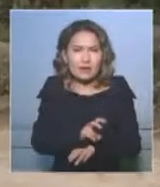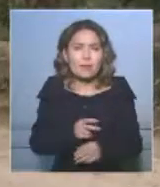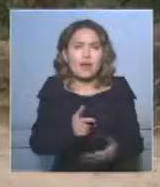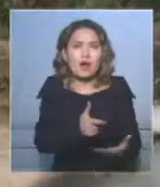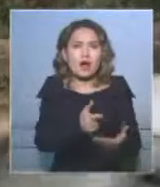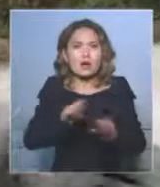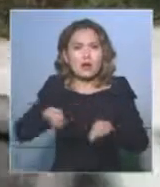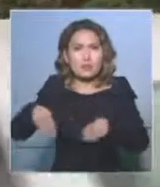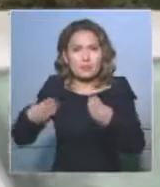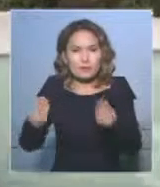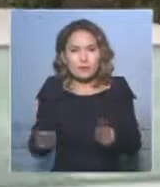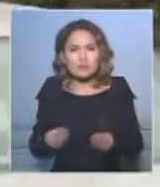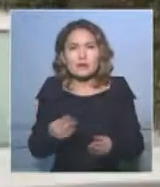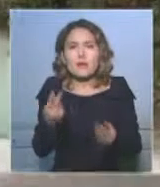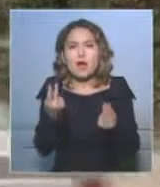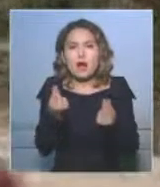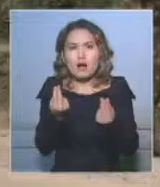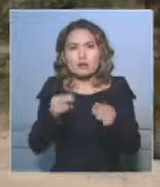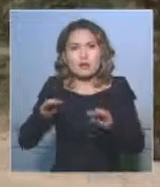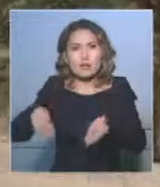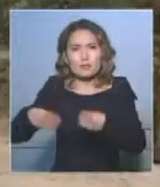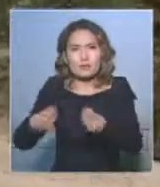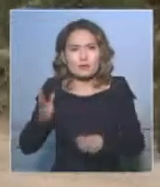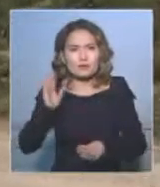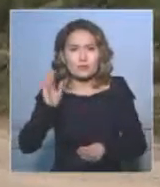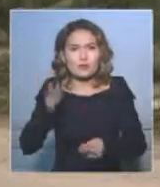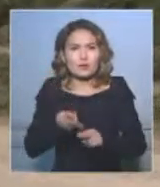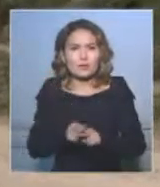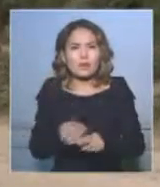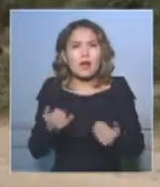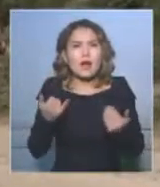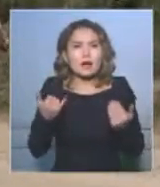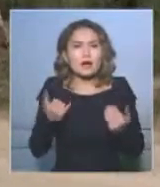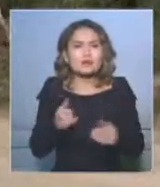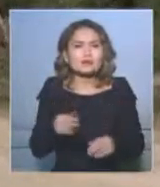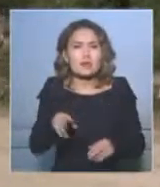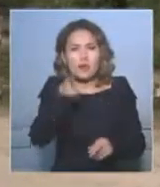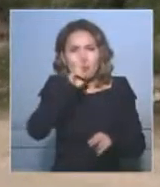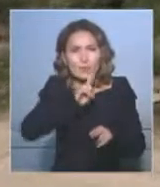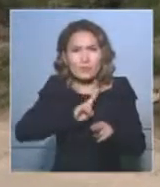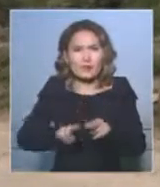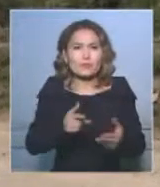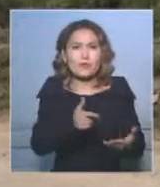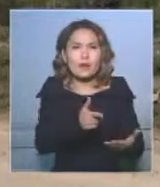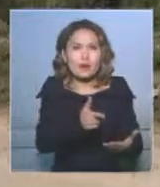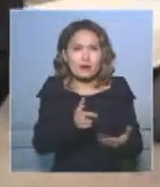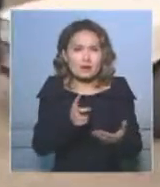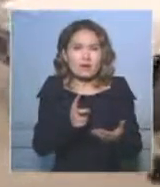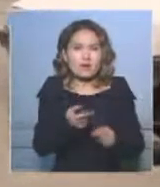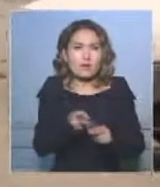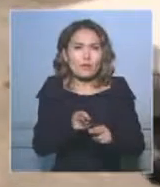ол қарулардың тек жартысы ғана қайтарылған. Сарапшылардың айтуынша жоғалған қару жарақтар қылмыстық топтар мен